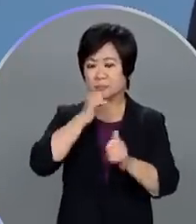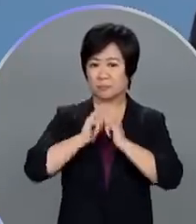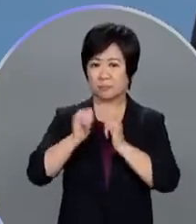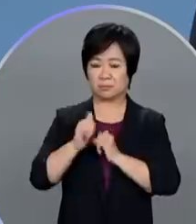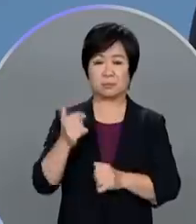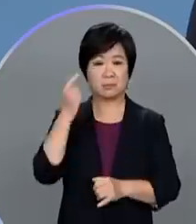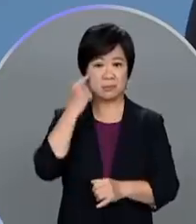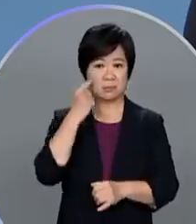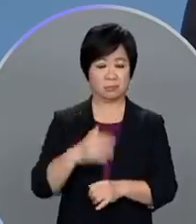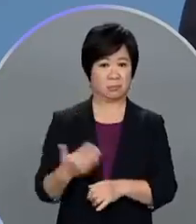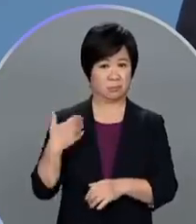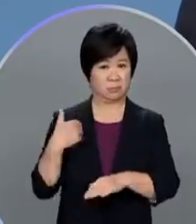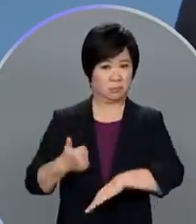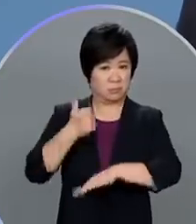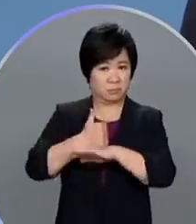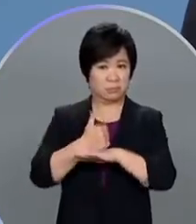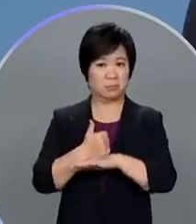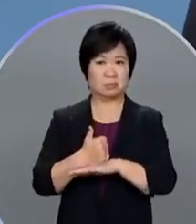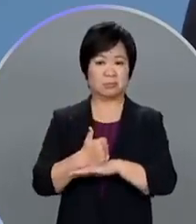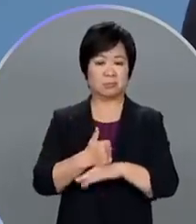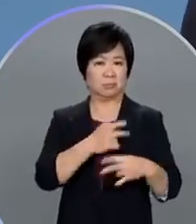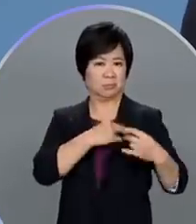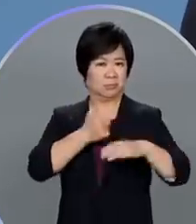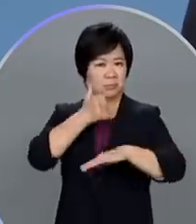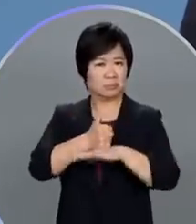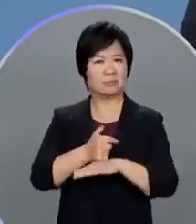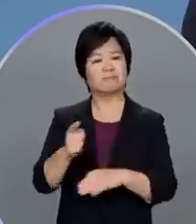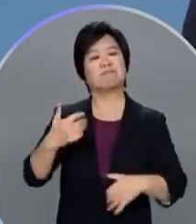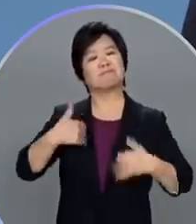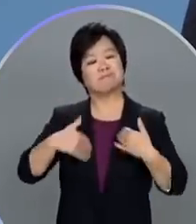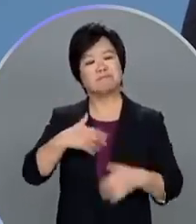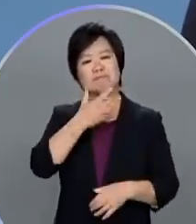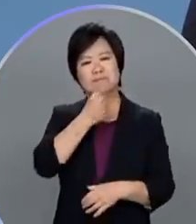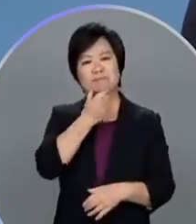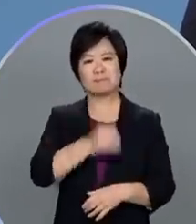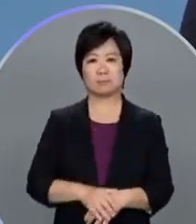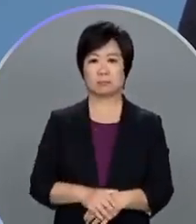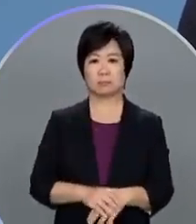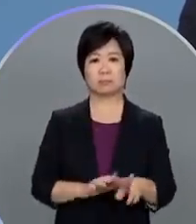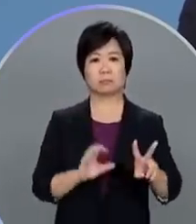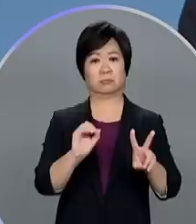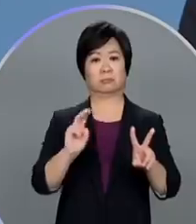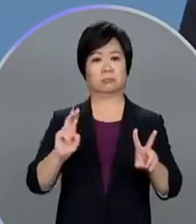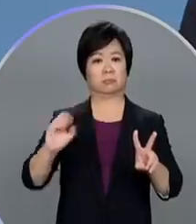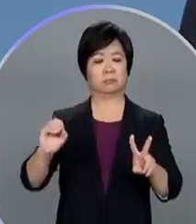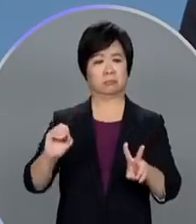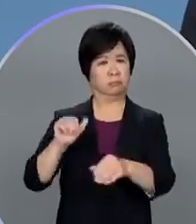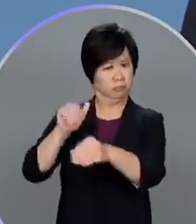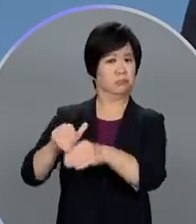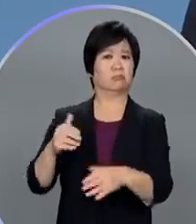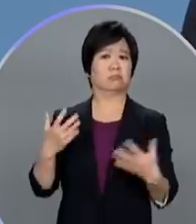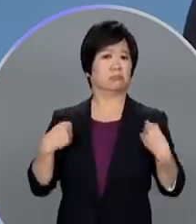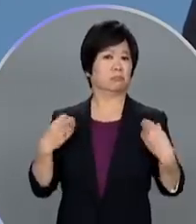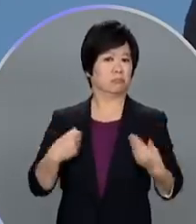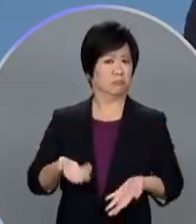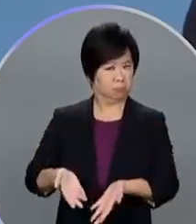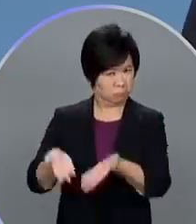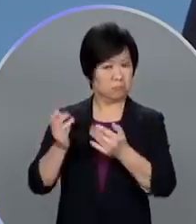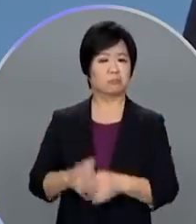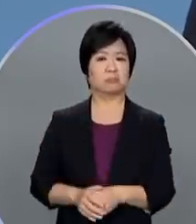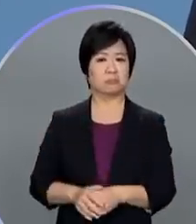去蔡英文总统执政你很快乐很幸福，拜托2020年你一定要投蔡英文总统，不